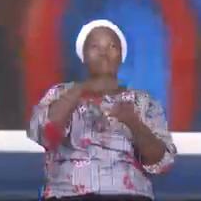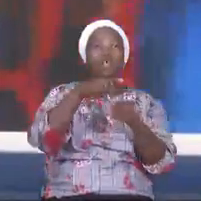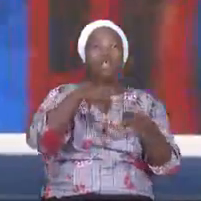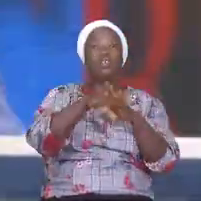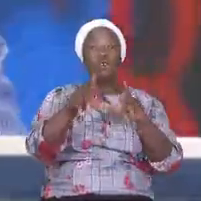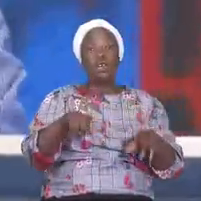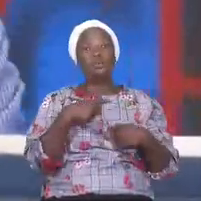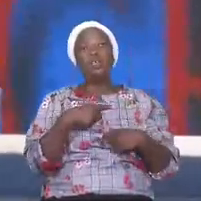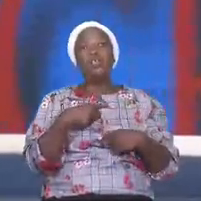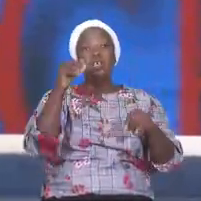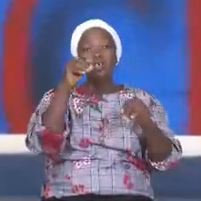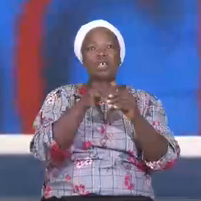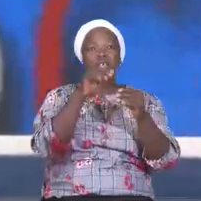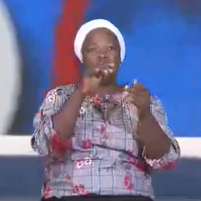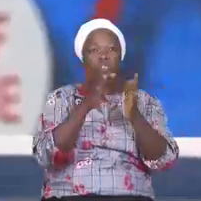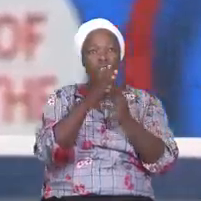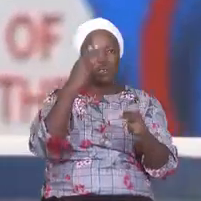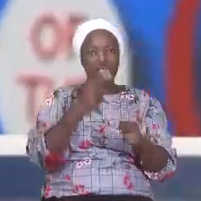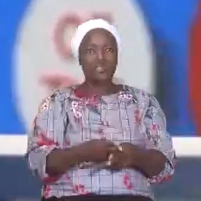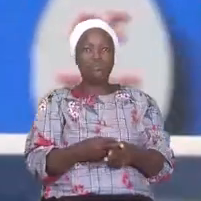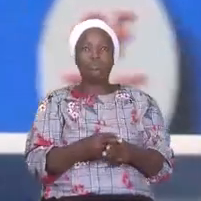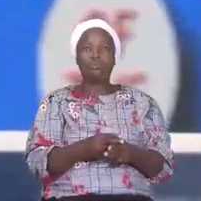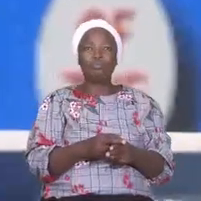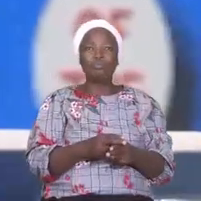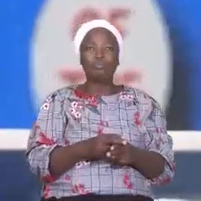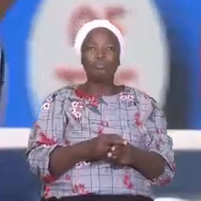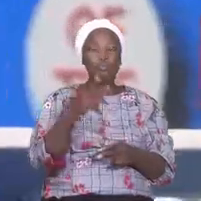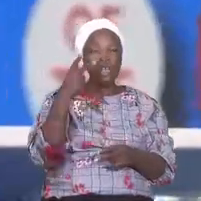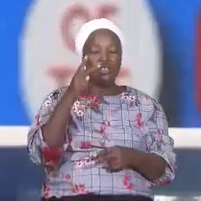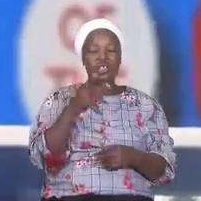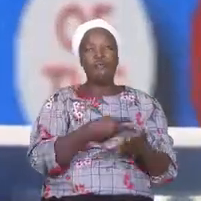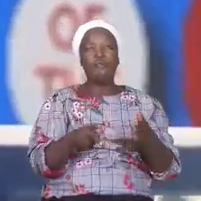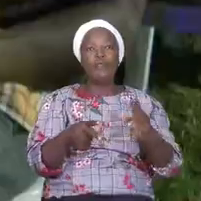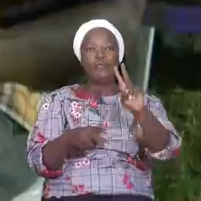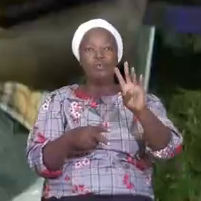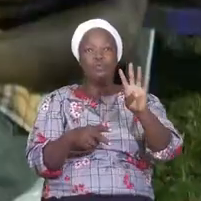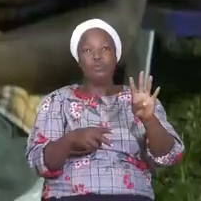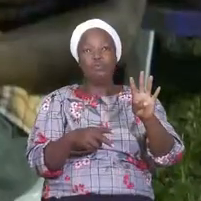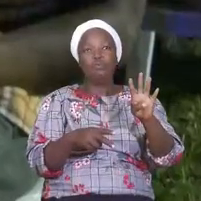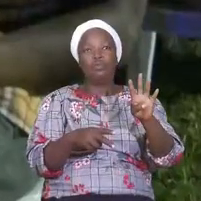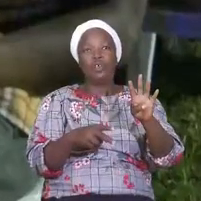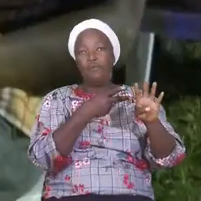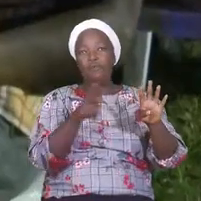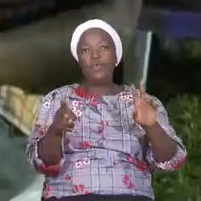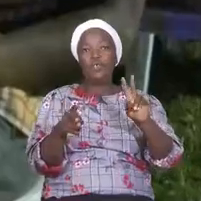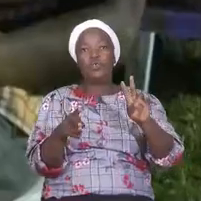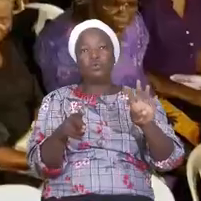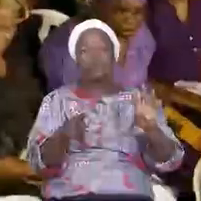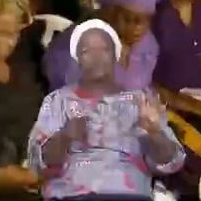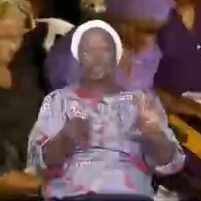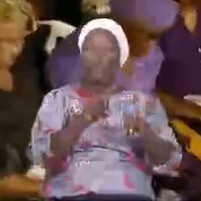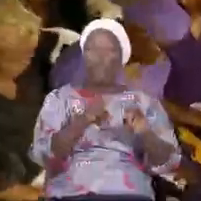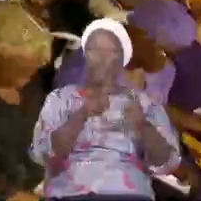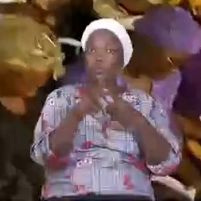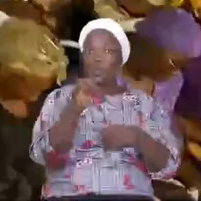tout ce que le diable a planté dans votre vie au nom de Jésus.